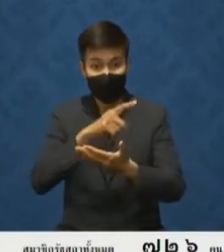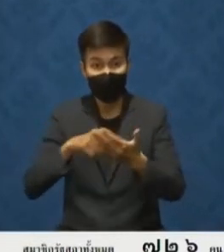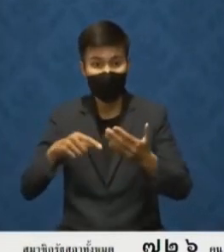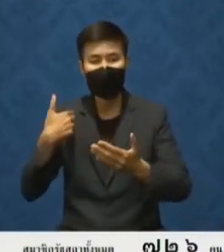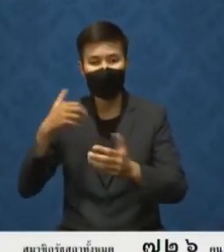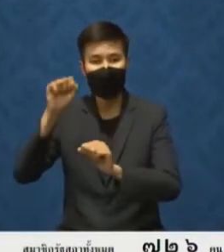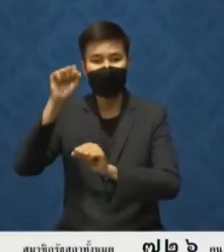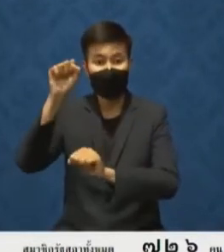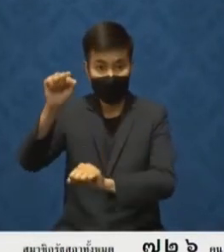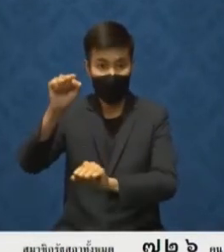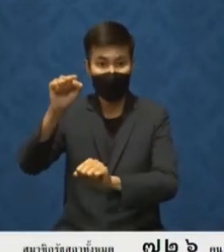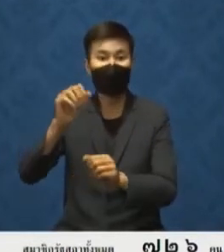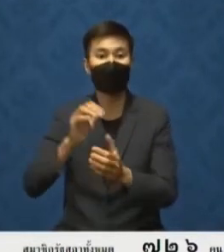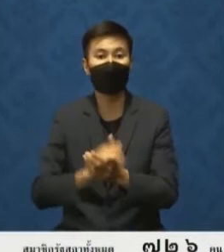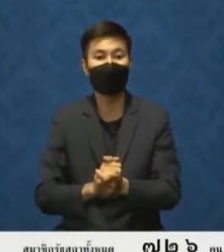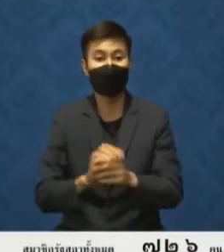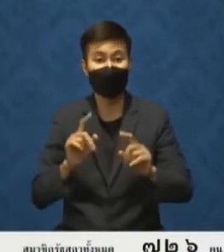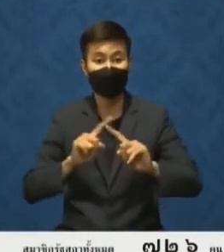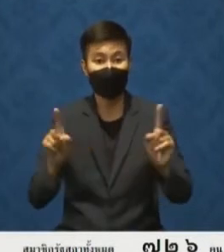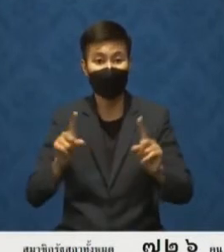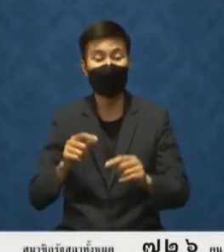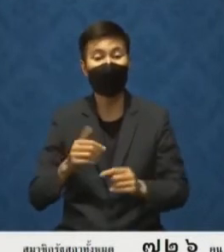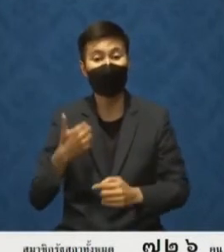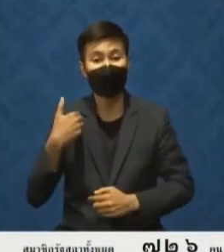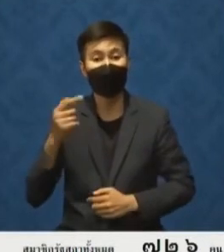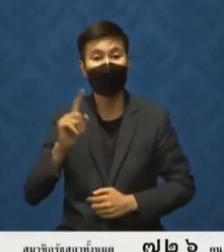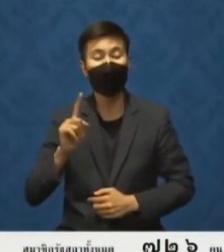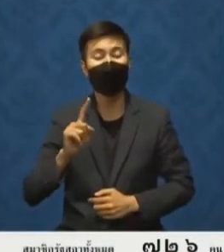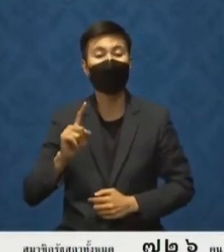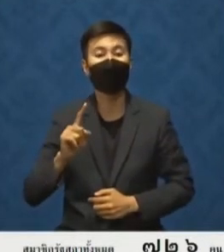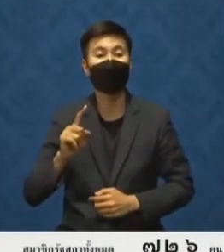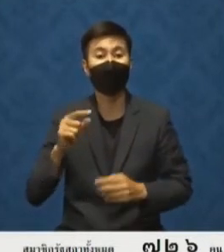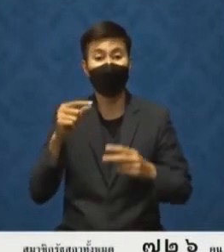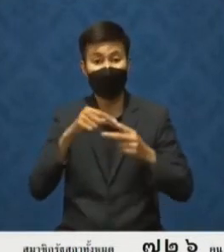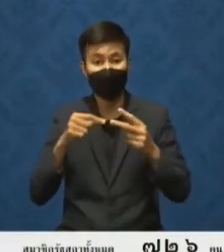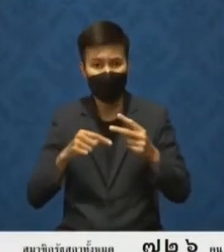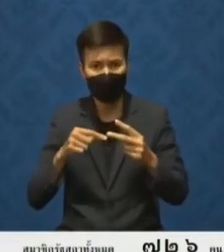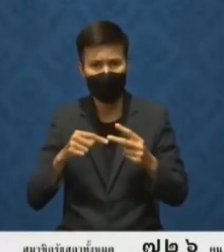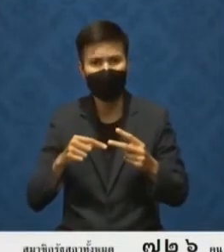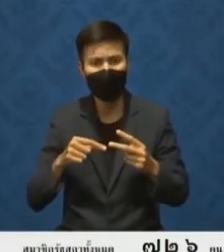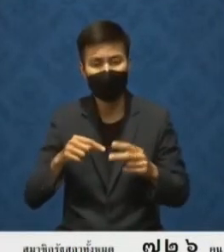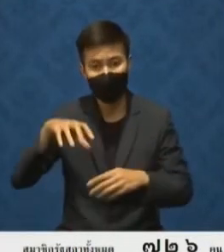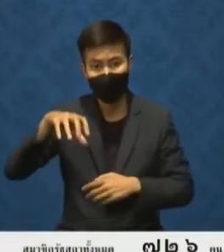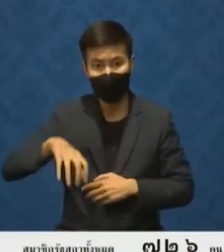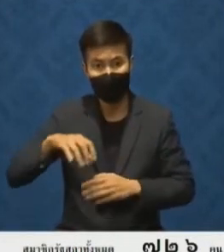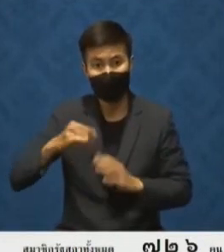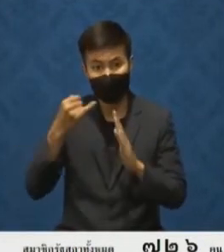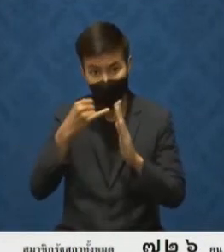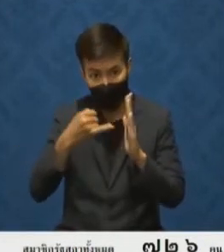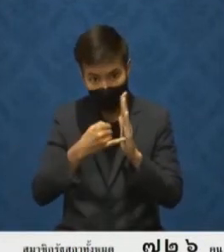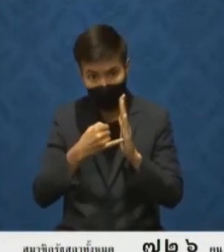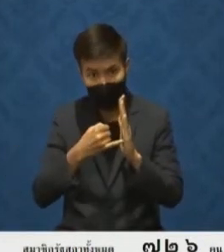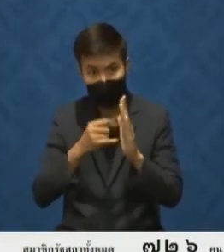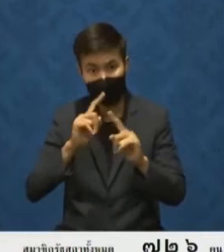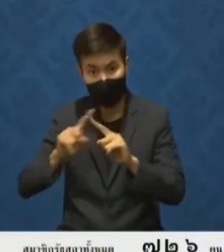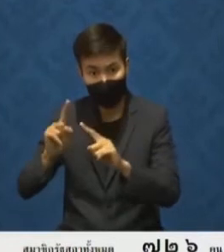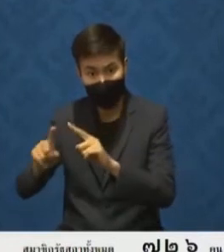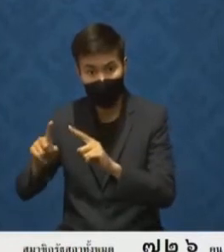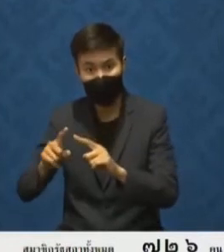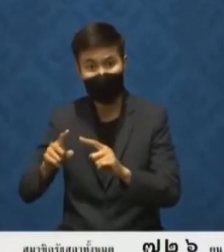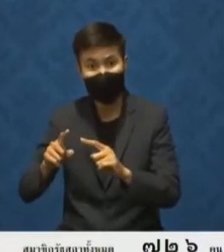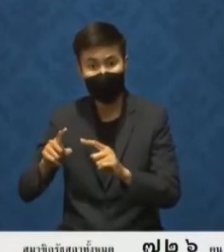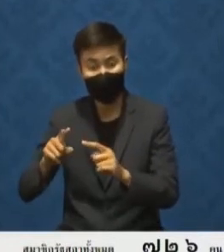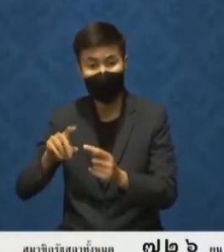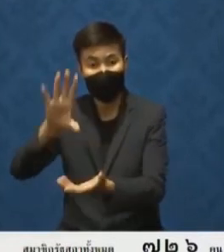ติดไว้ส่นการนำ Möglichkeitน่ที่แต่ราหนวยเลือกตางในแตละจงหวัด เข้ามาในระบบ อัี้คื